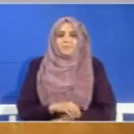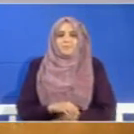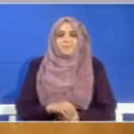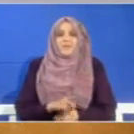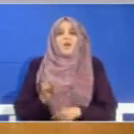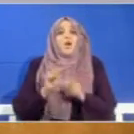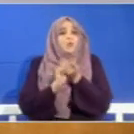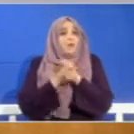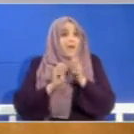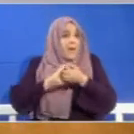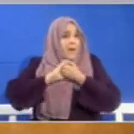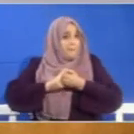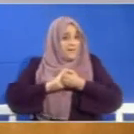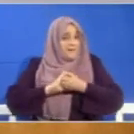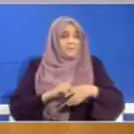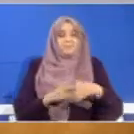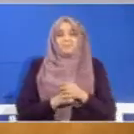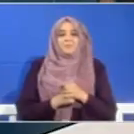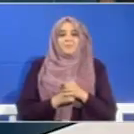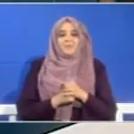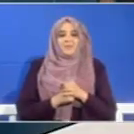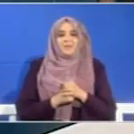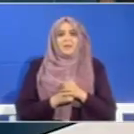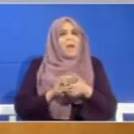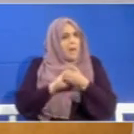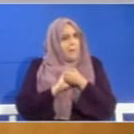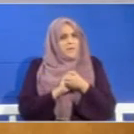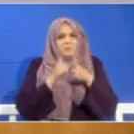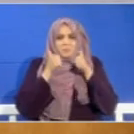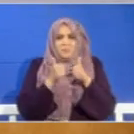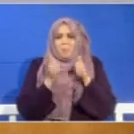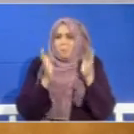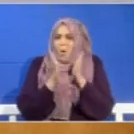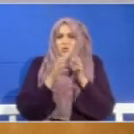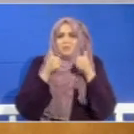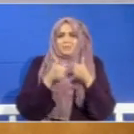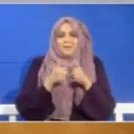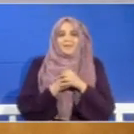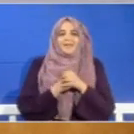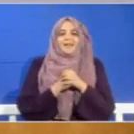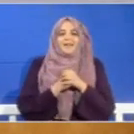تصادق صدفة جمعت بينهما فكان صديقين حميمين.